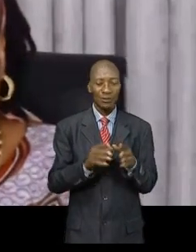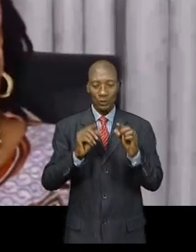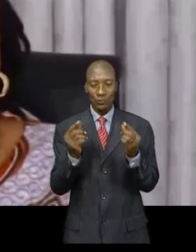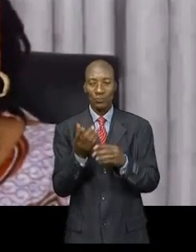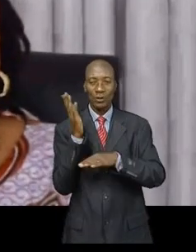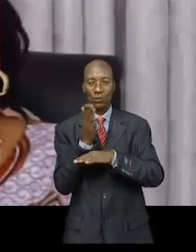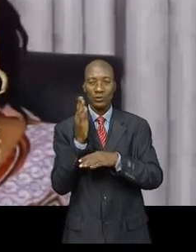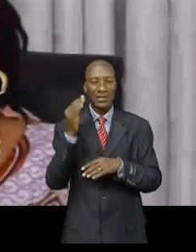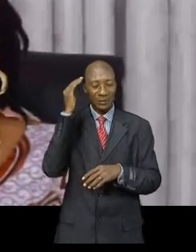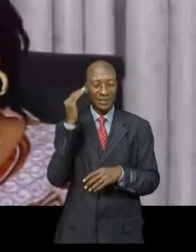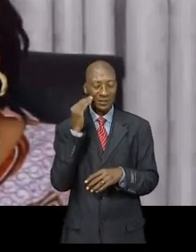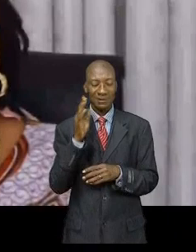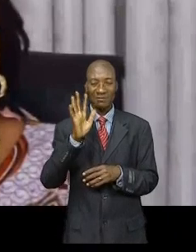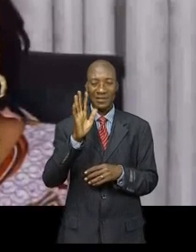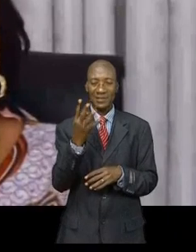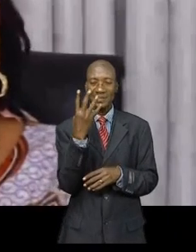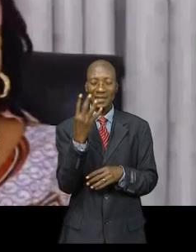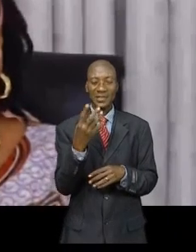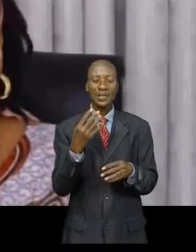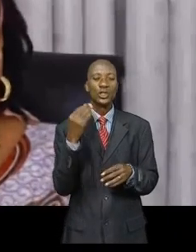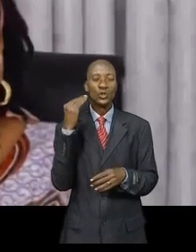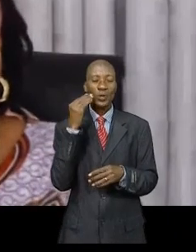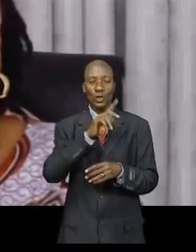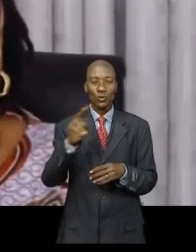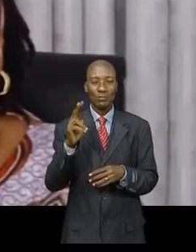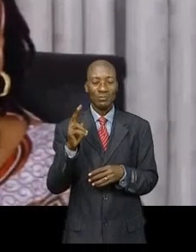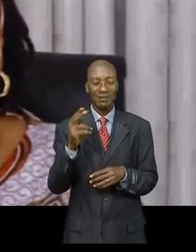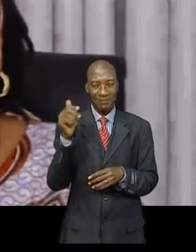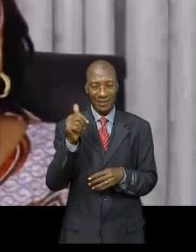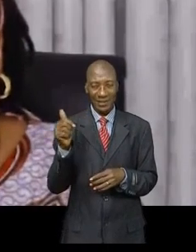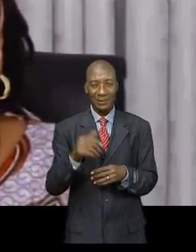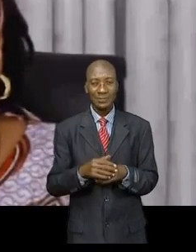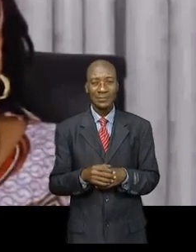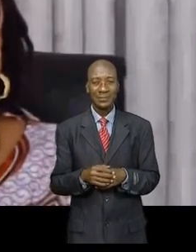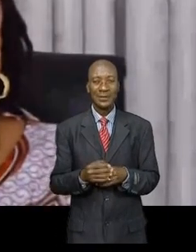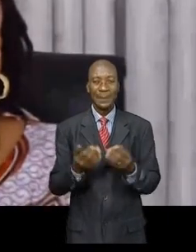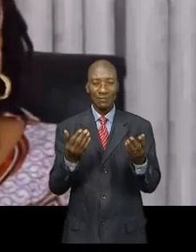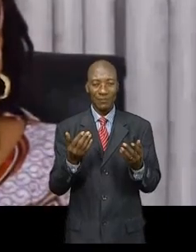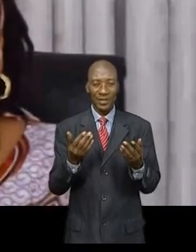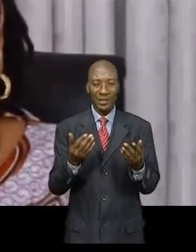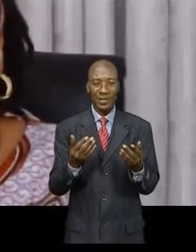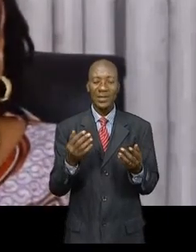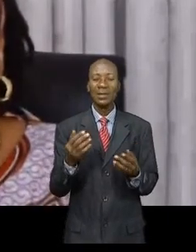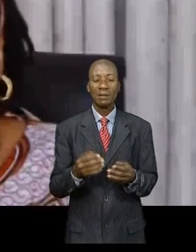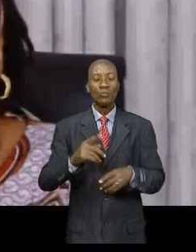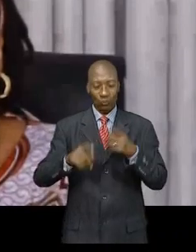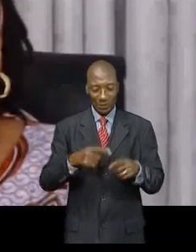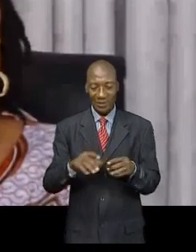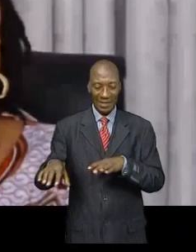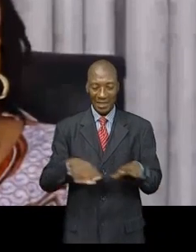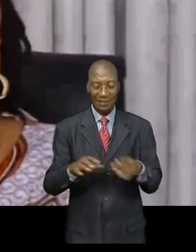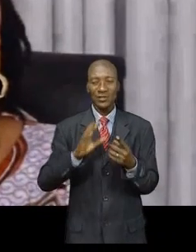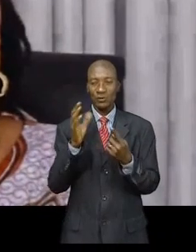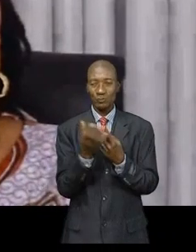du vendredi 4 juin 2021, veut déjà projeter les activités culturelles en cette période du